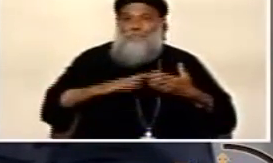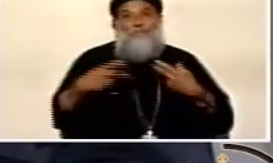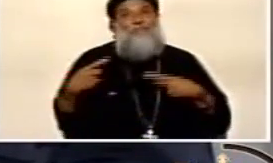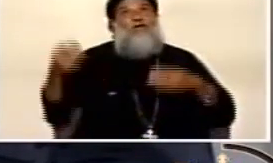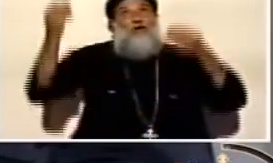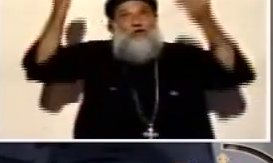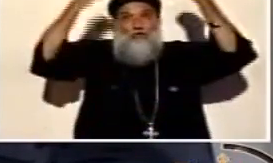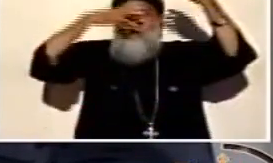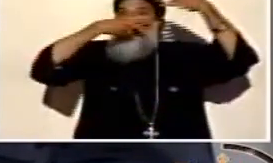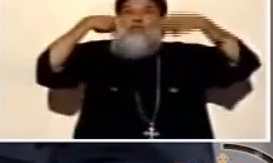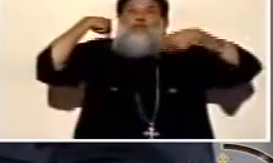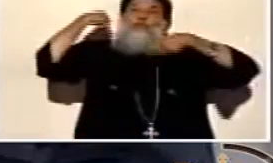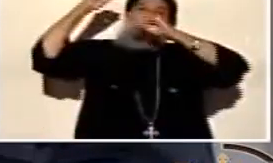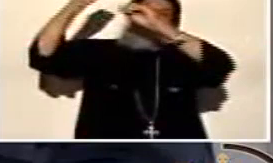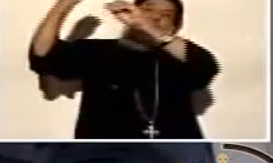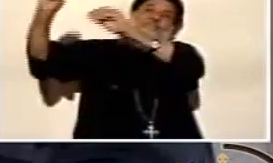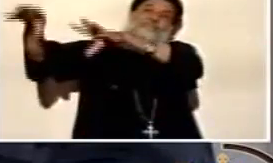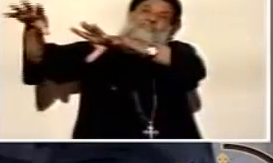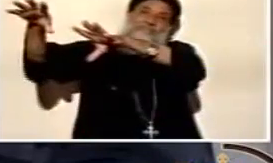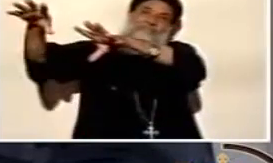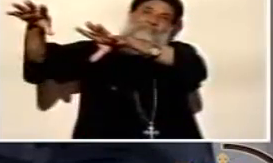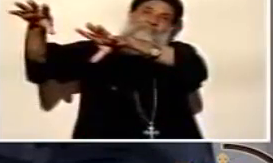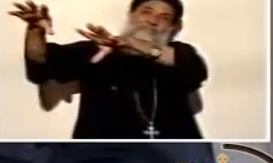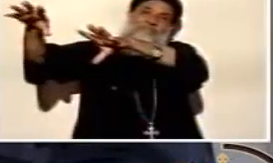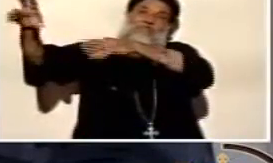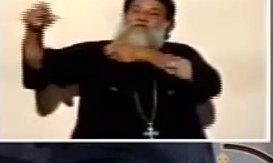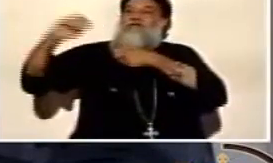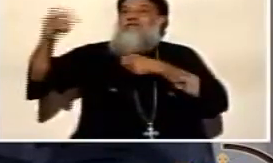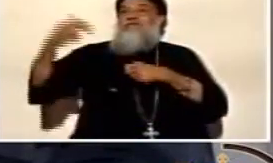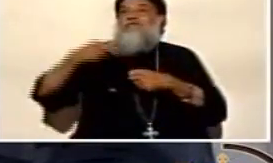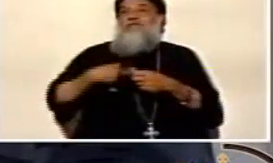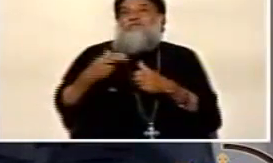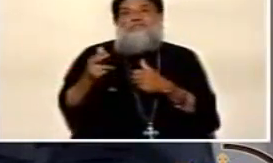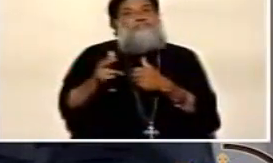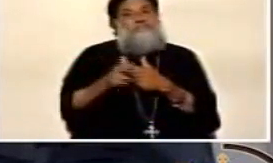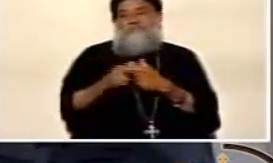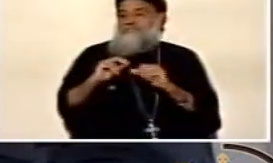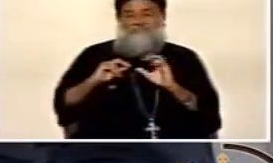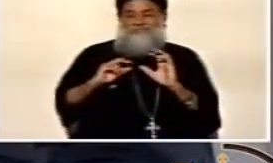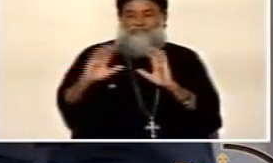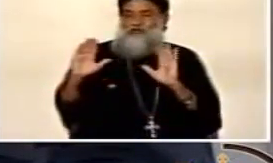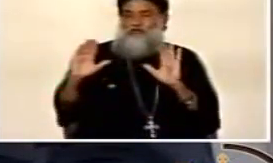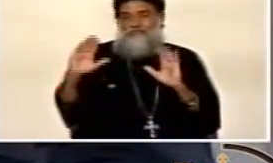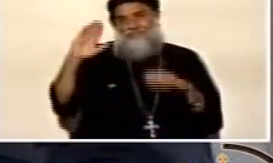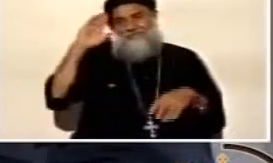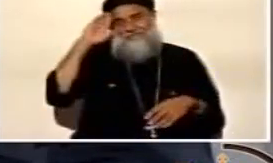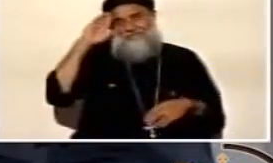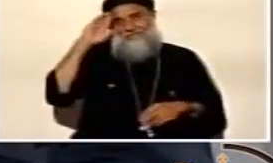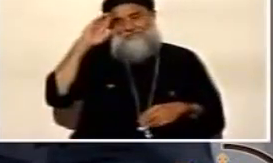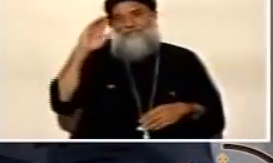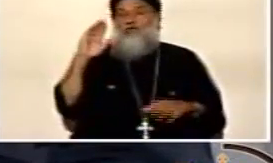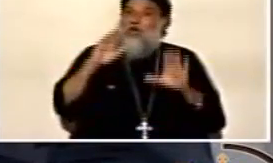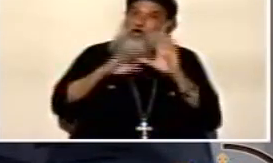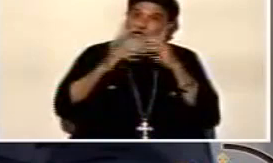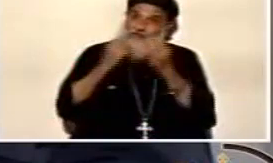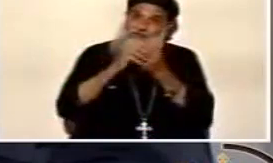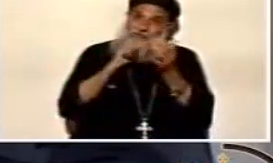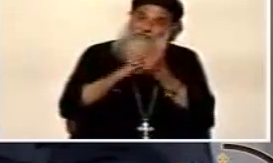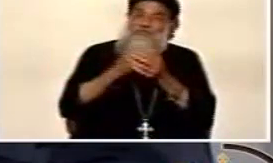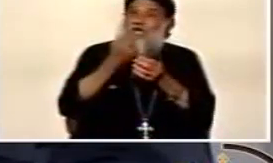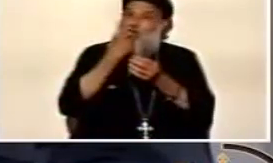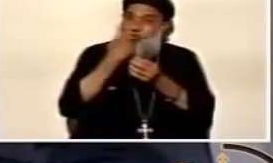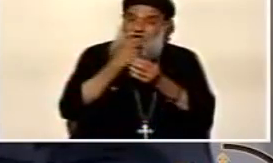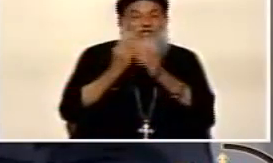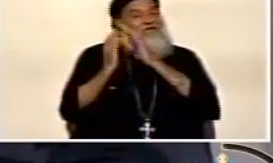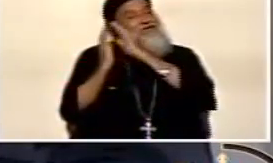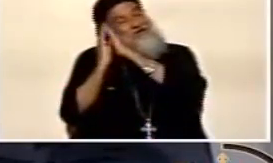يحل سلامكم عليه، وإلا فيرجع إليكم. وأقيموا في ذلك البيت آكلين وشاربين مما